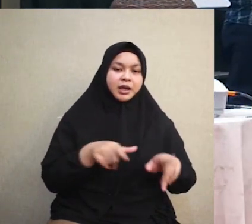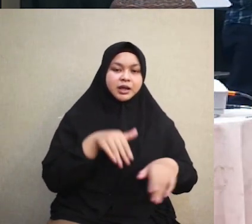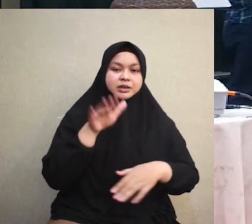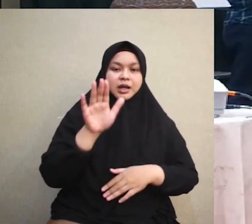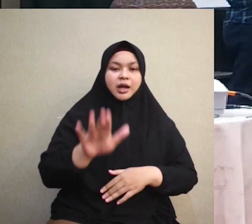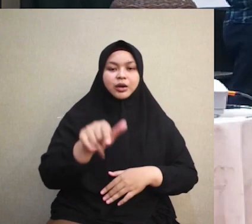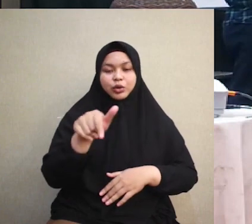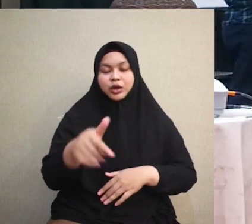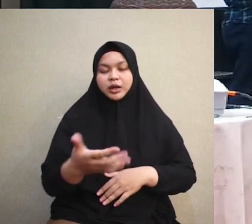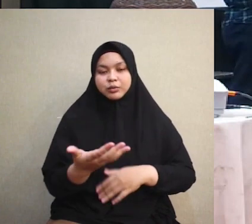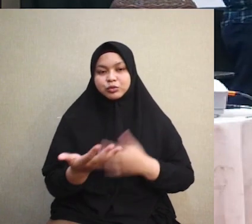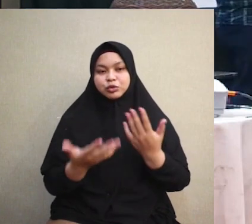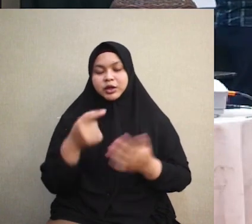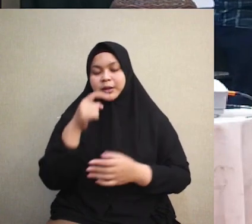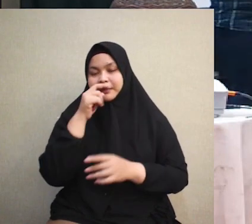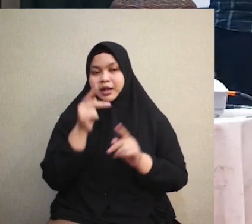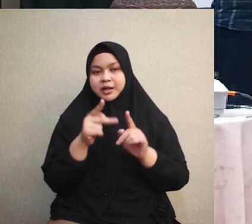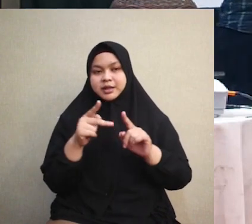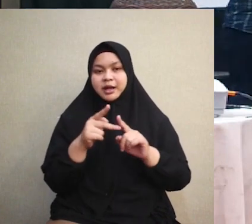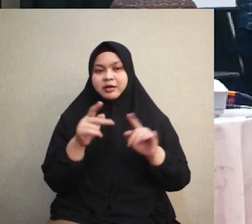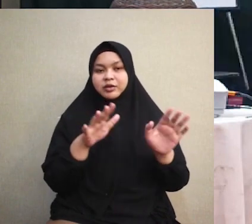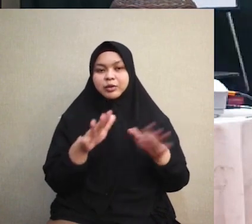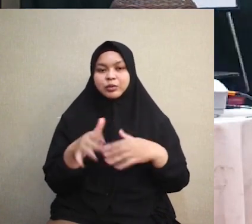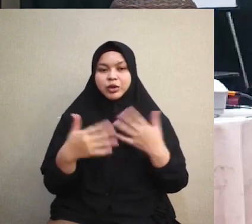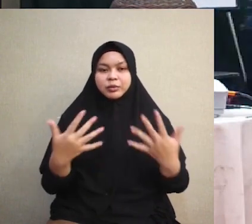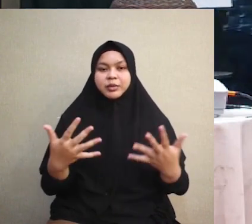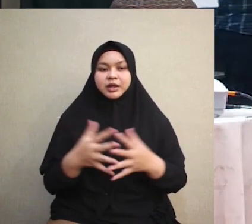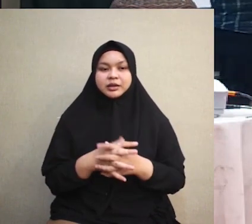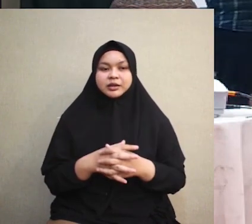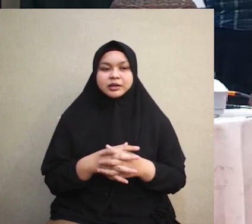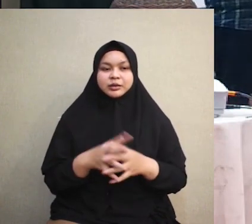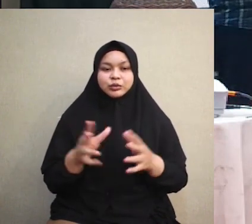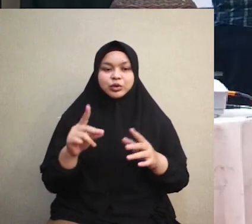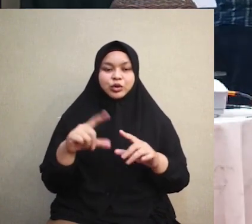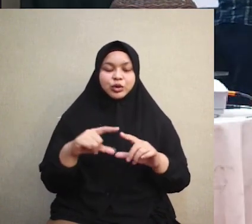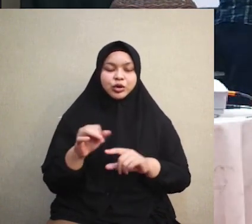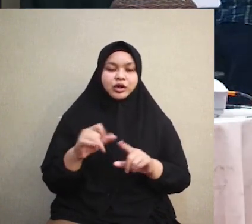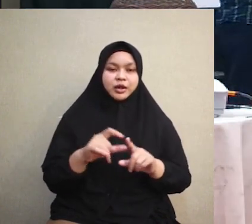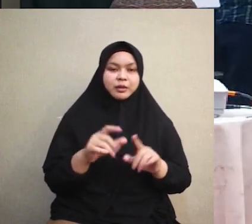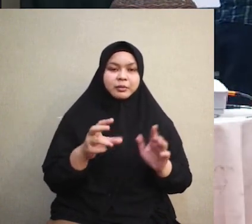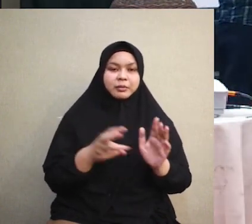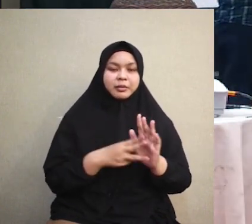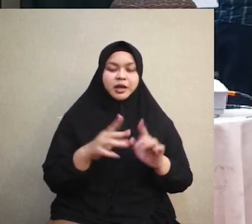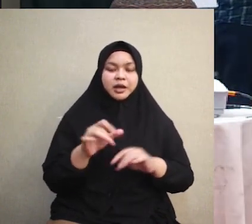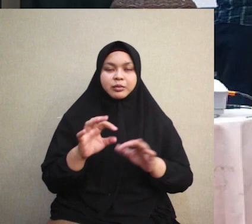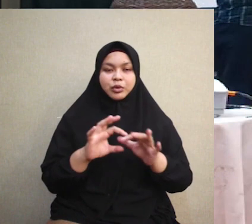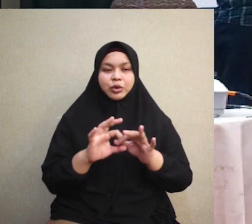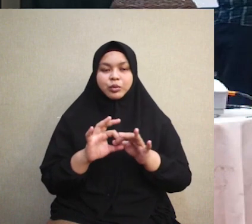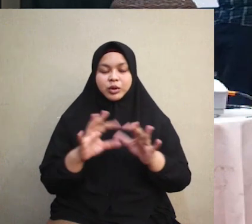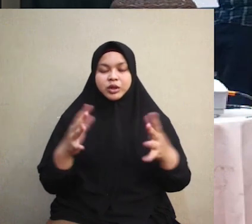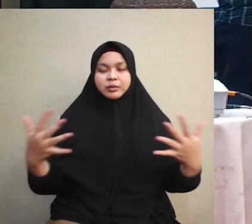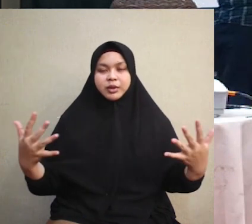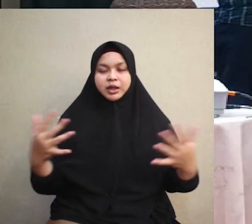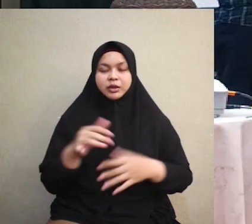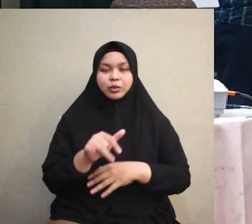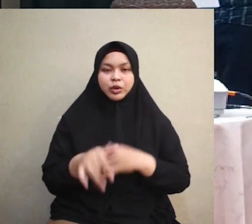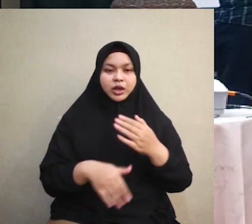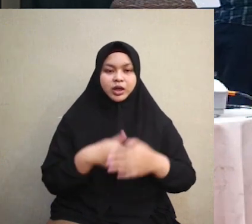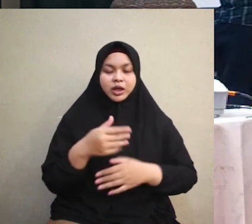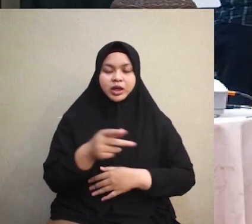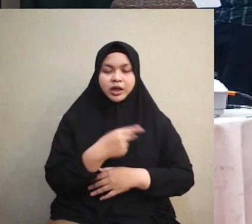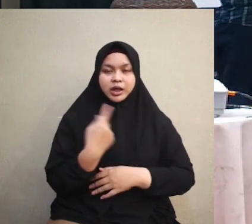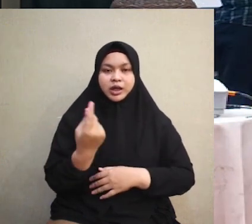kayaknya Mas Hafiz Ini gimana Ini kan butuh road map butuh kolaborasi sehingga kemudian kita tidak